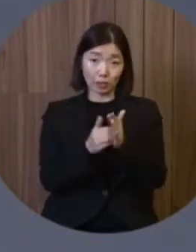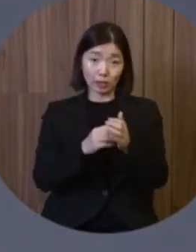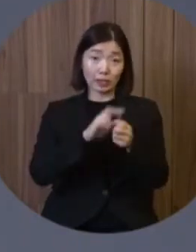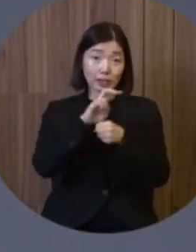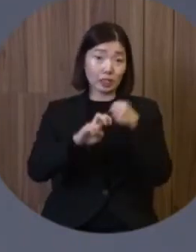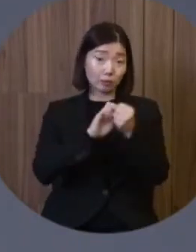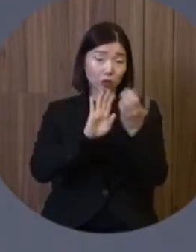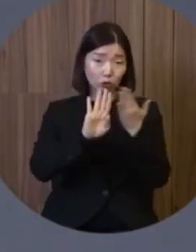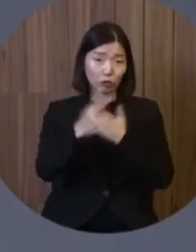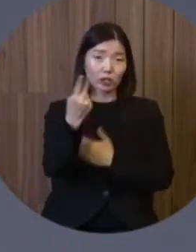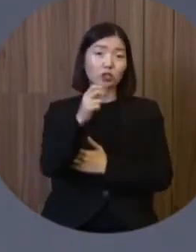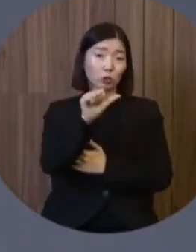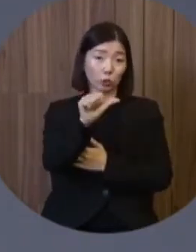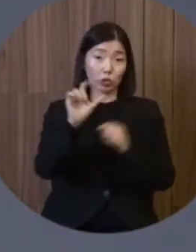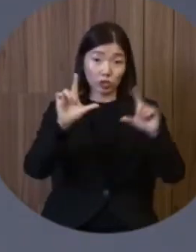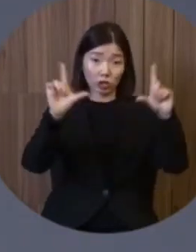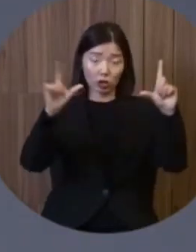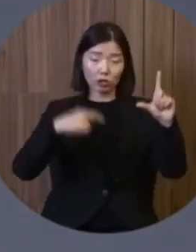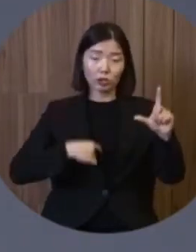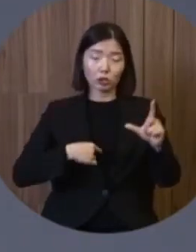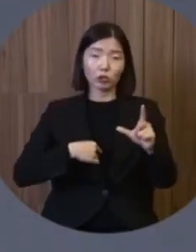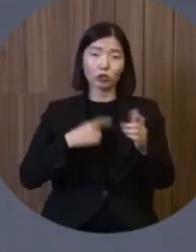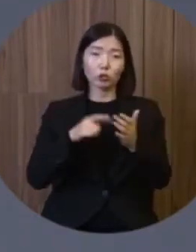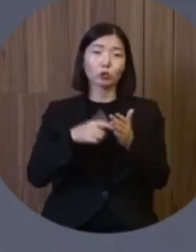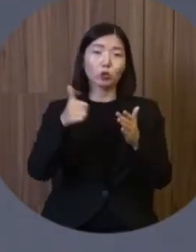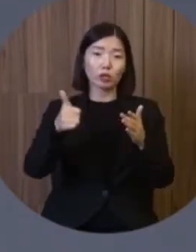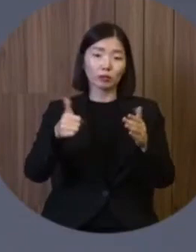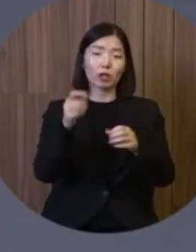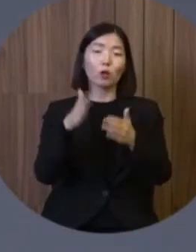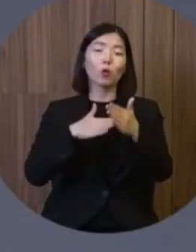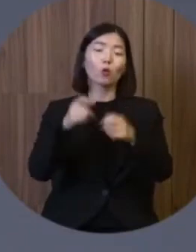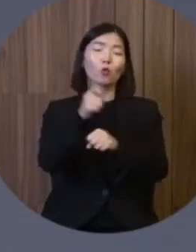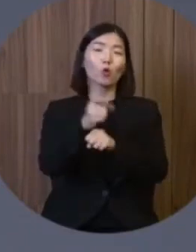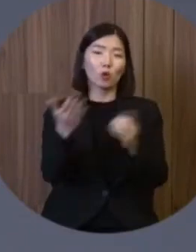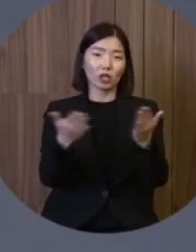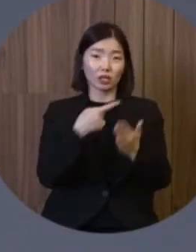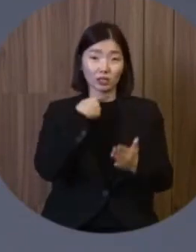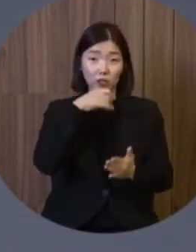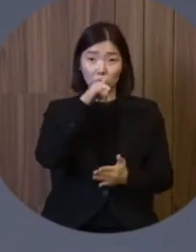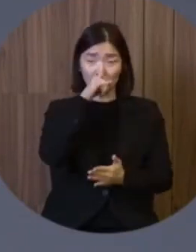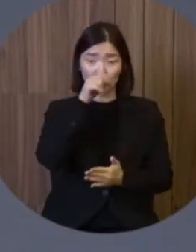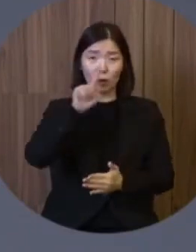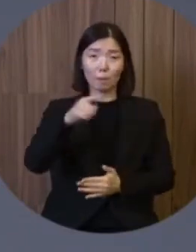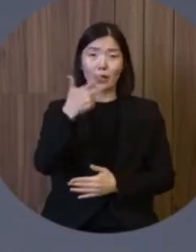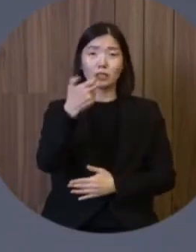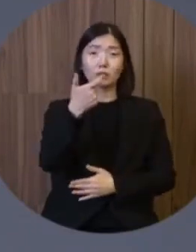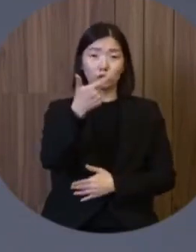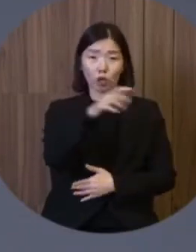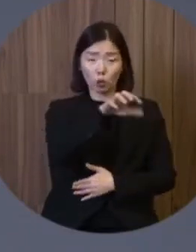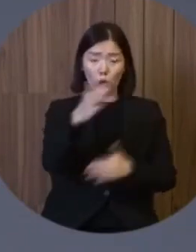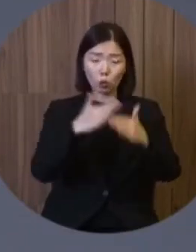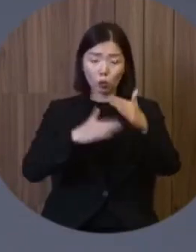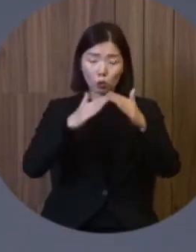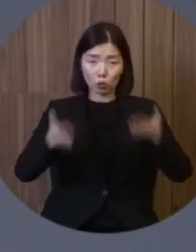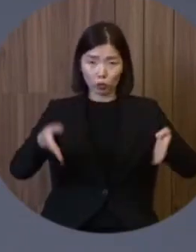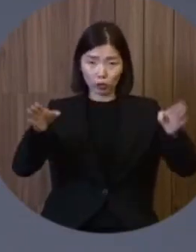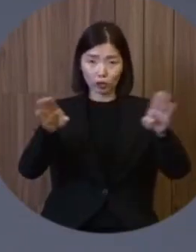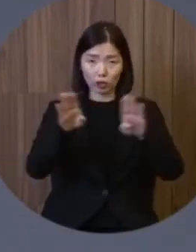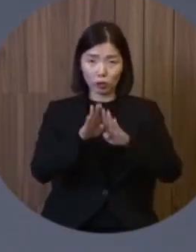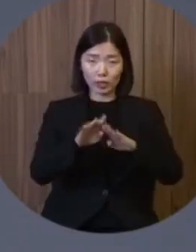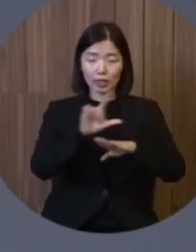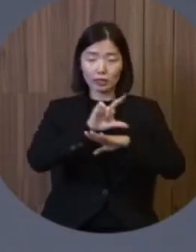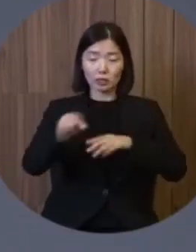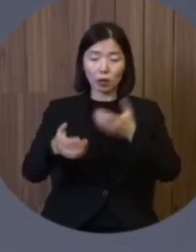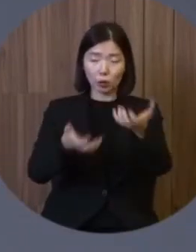뒤 2005년 저는 총리실 소속의 공무원이었습니다. 176개 공공기관의